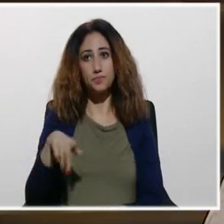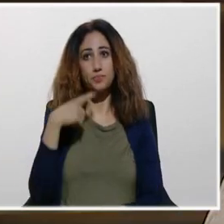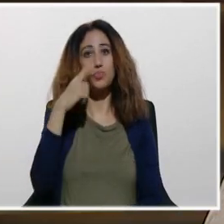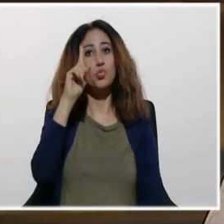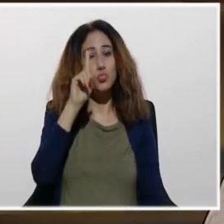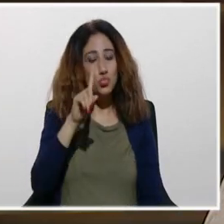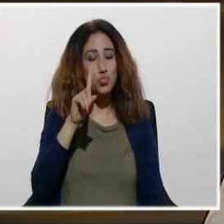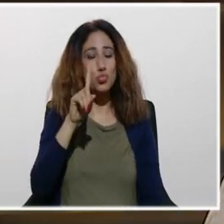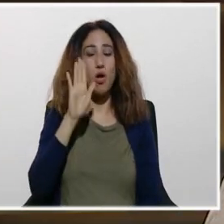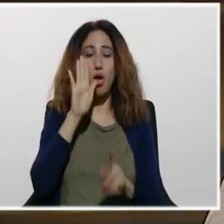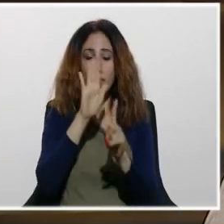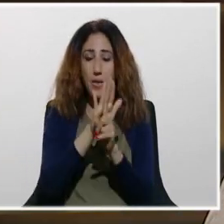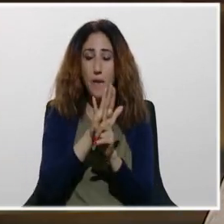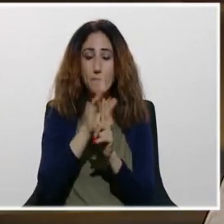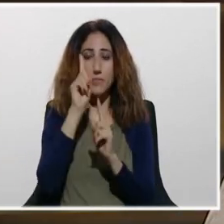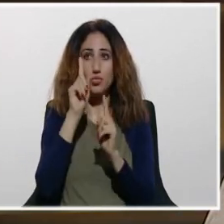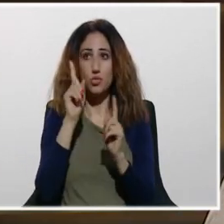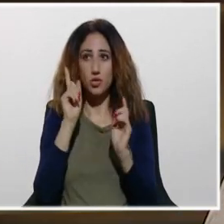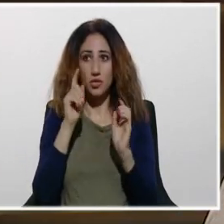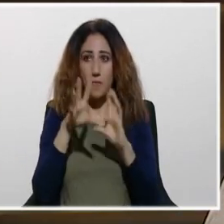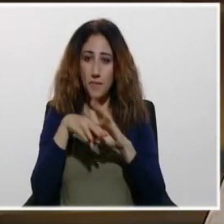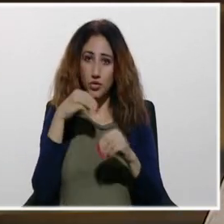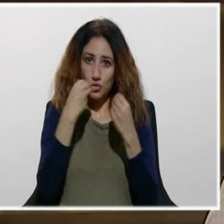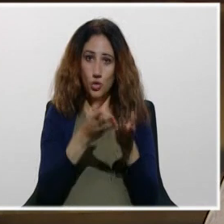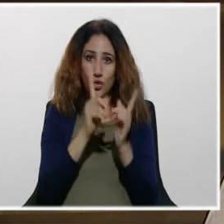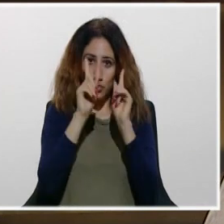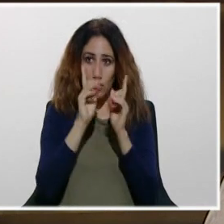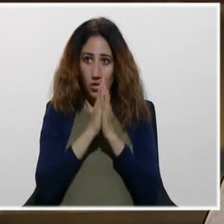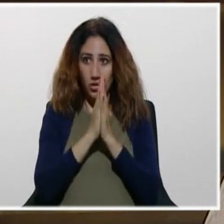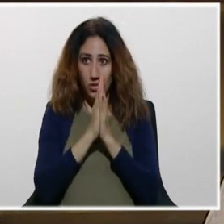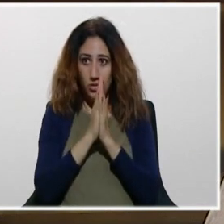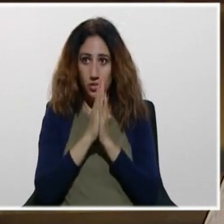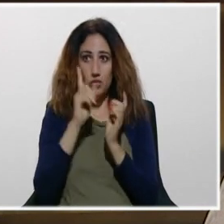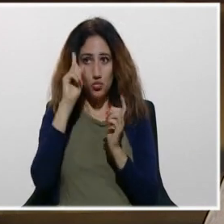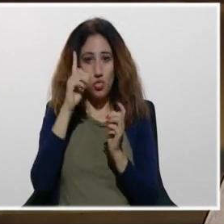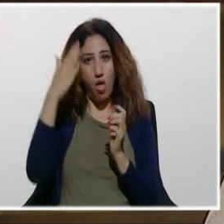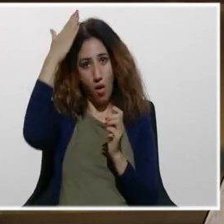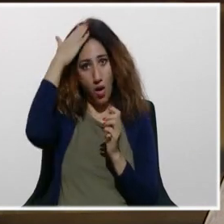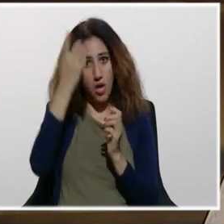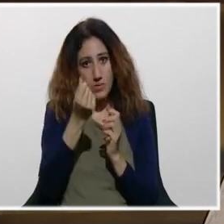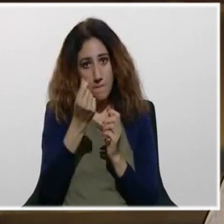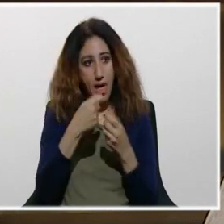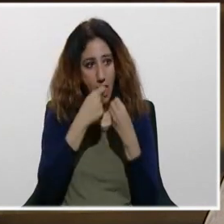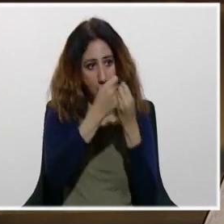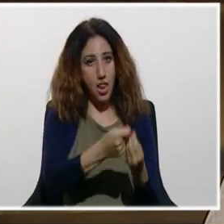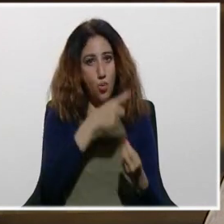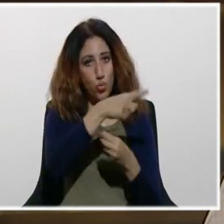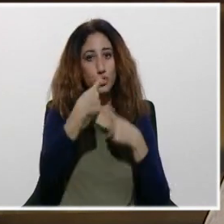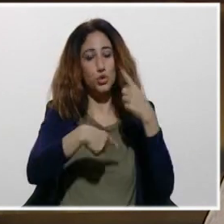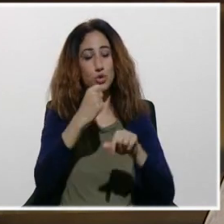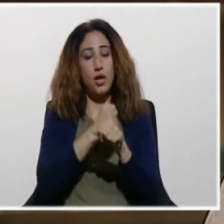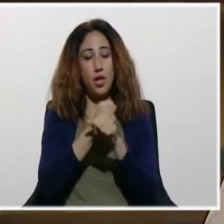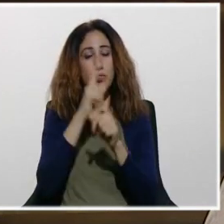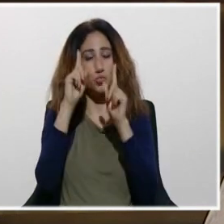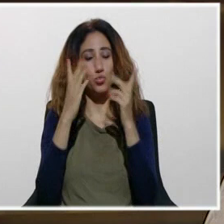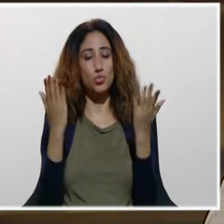هتبقى يعني هيبقى في راس مال ان شاء الله، هيكون في راس مال، فالراسم مال يجيب فلوس ان شاء الله وتجيب ربحيه ان شاء الله